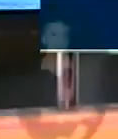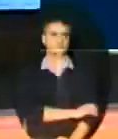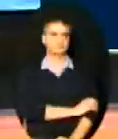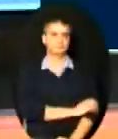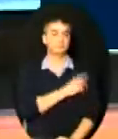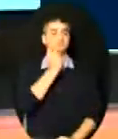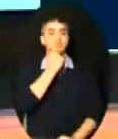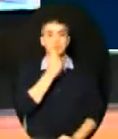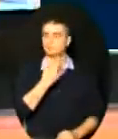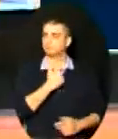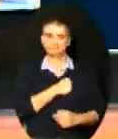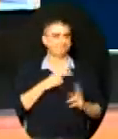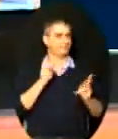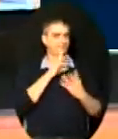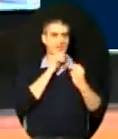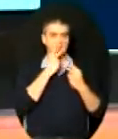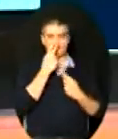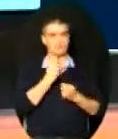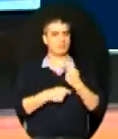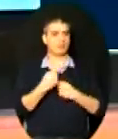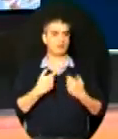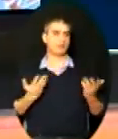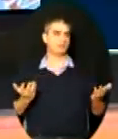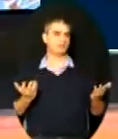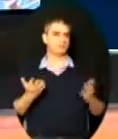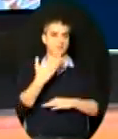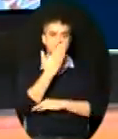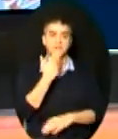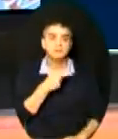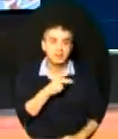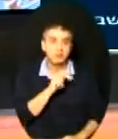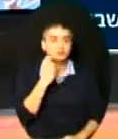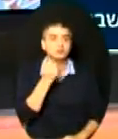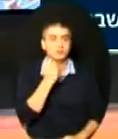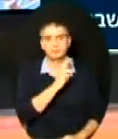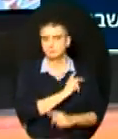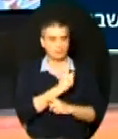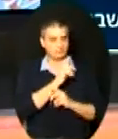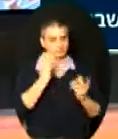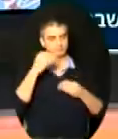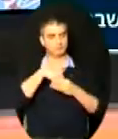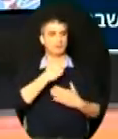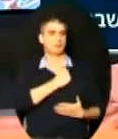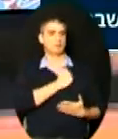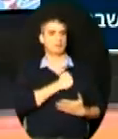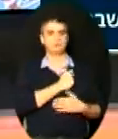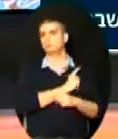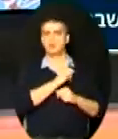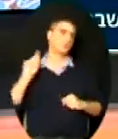נושא השבת, לצערי, אי אפשר לדון בו מבחינה כלכלית. במדינת ישראל נושא השבת מיד מקבל מעטפת דתית,